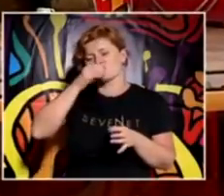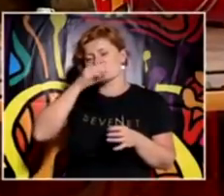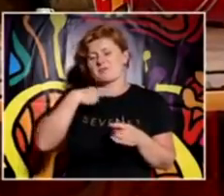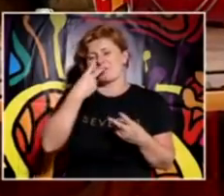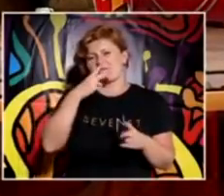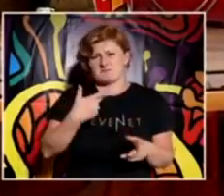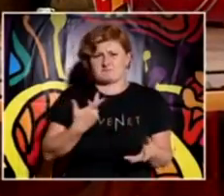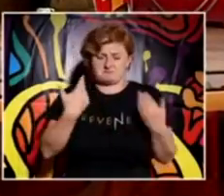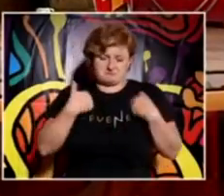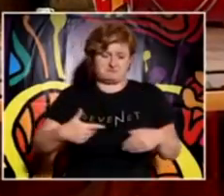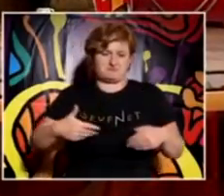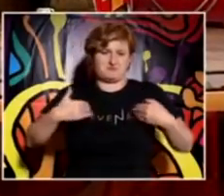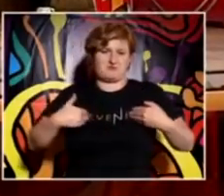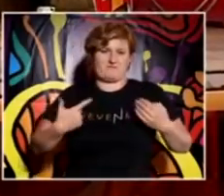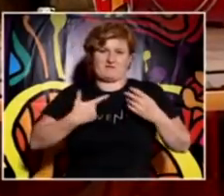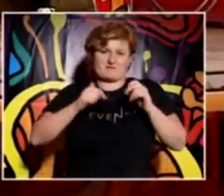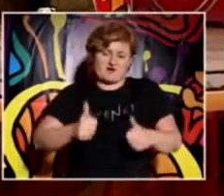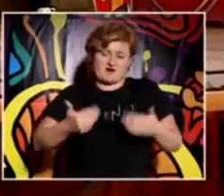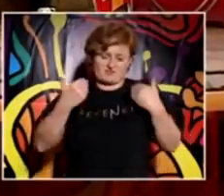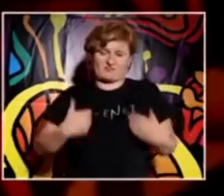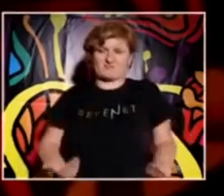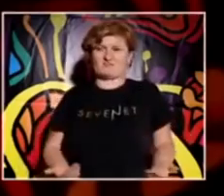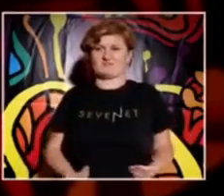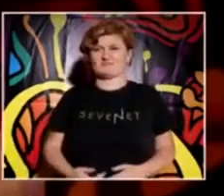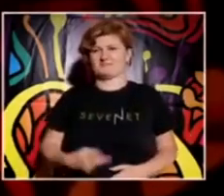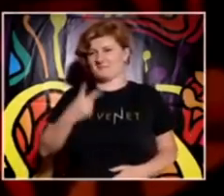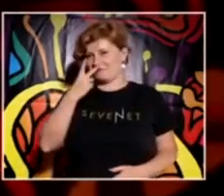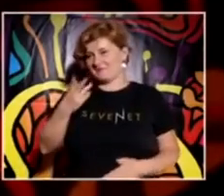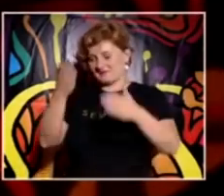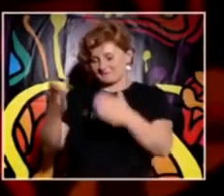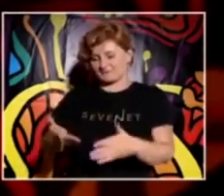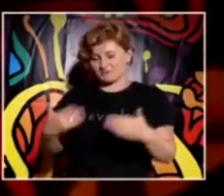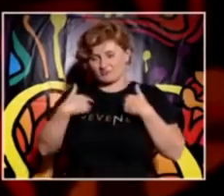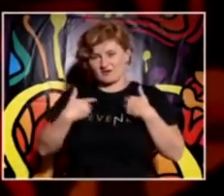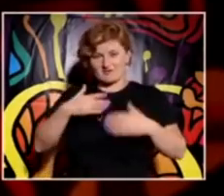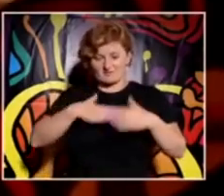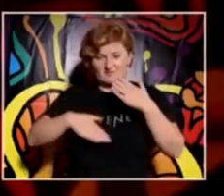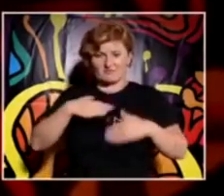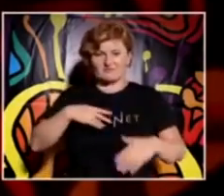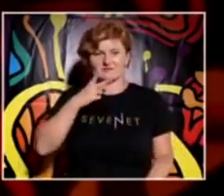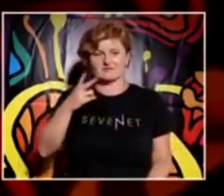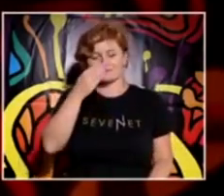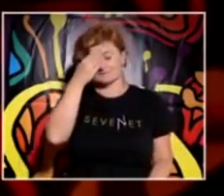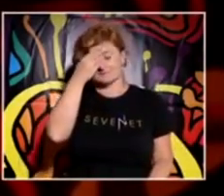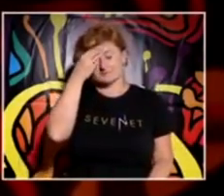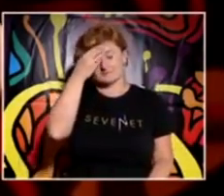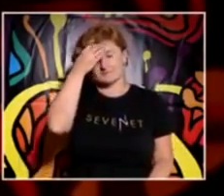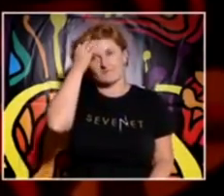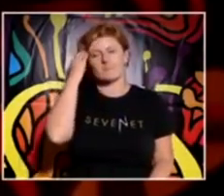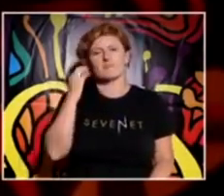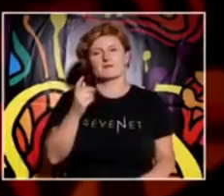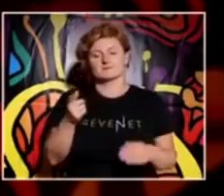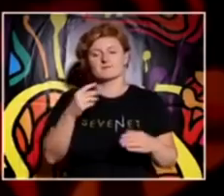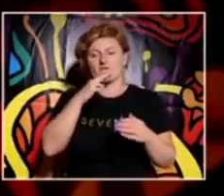nic nam nie było, żeby nic nam się nie stało. No, widać, że rzeczywiście żyjecie, więc miło was widzieć. A czyli w ten sposób radzicie sobie z